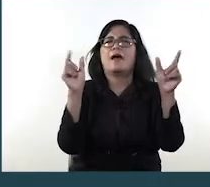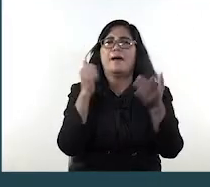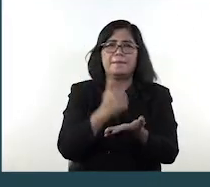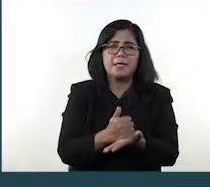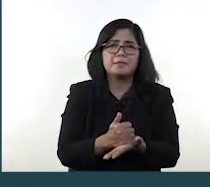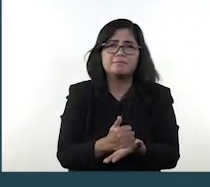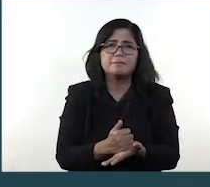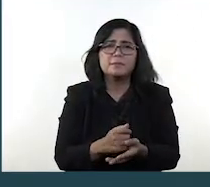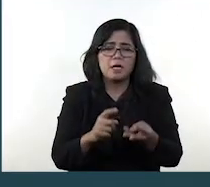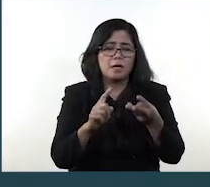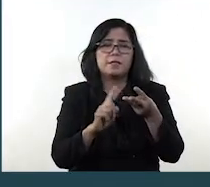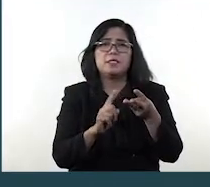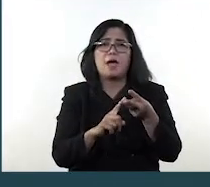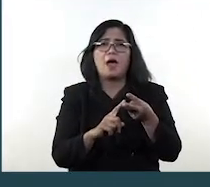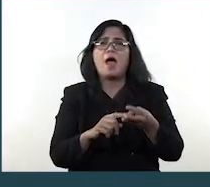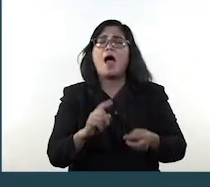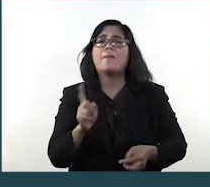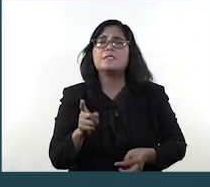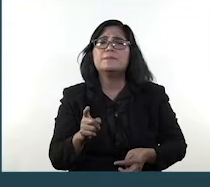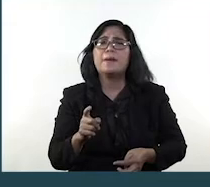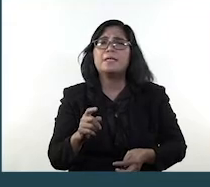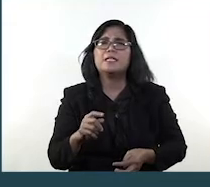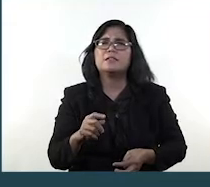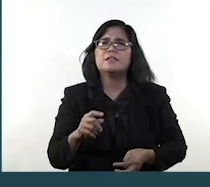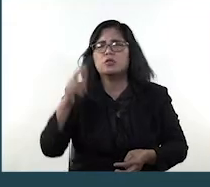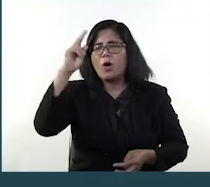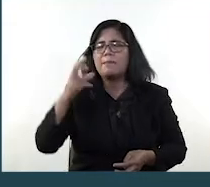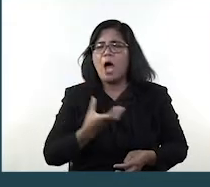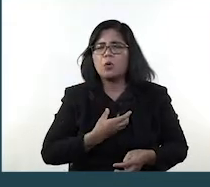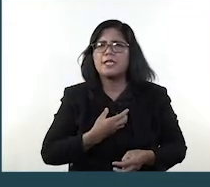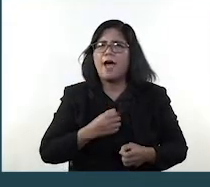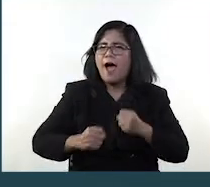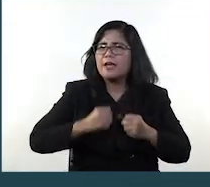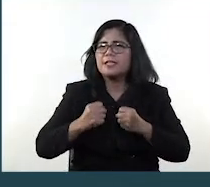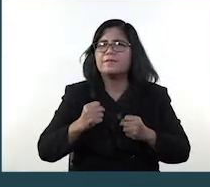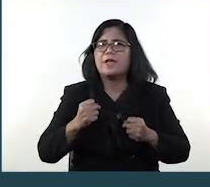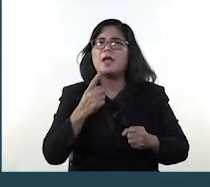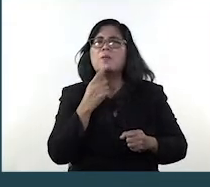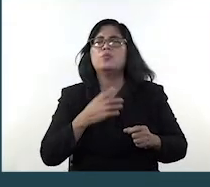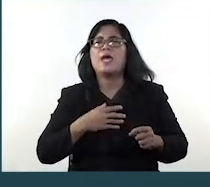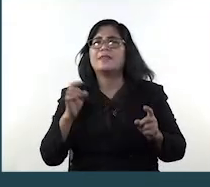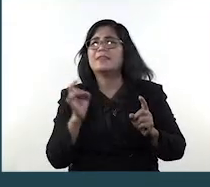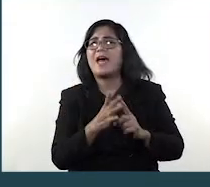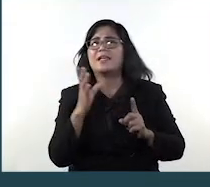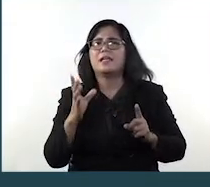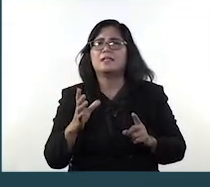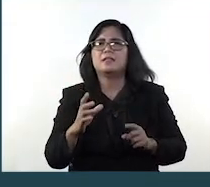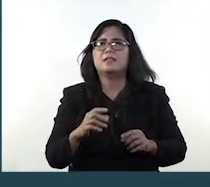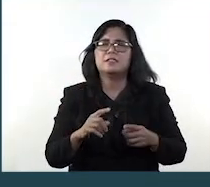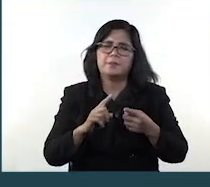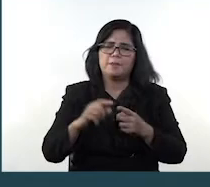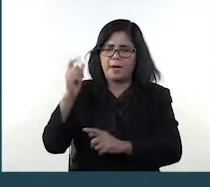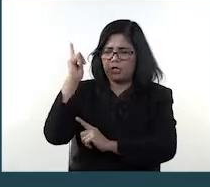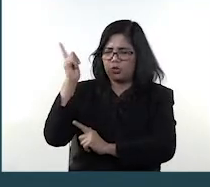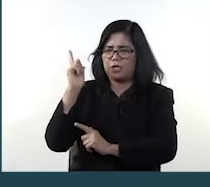hai kenapa Tuhan mau kita aktif dan memiliki target seperti prajurit seperti olahragawan seperti